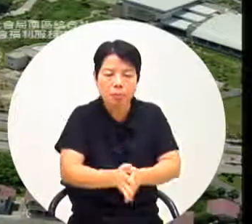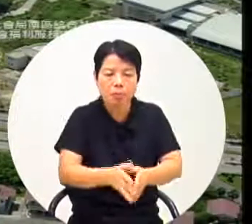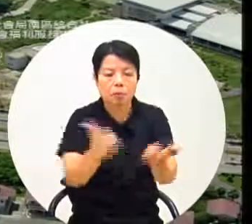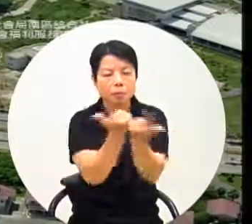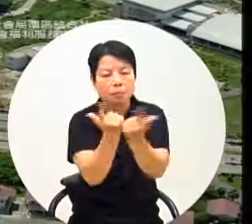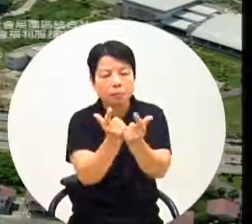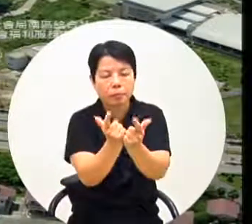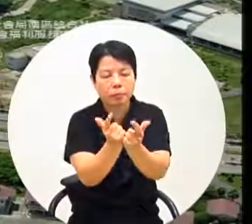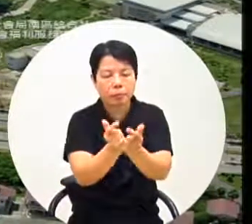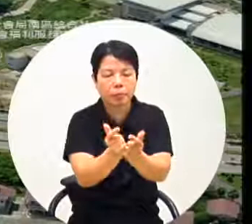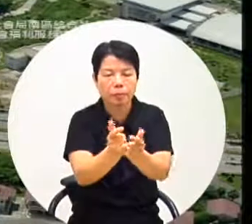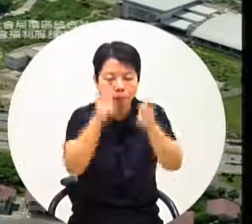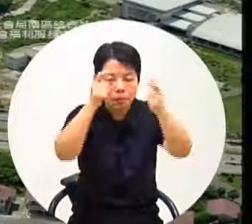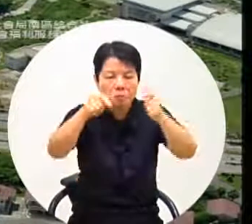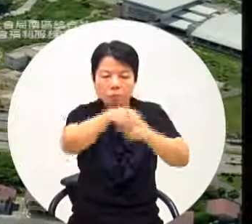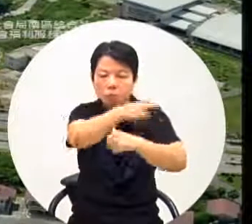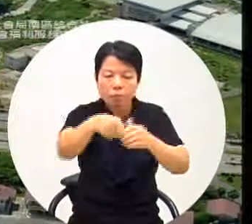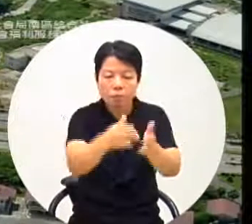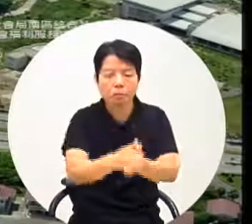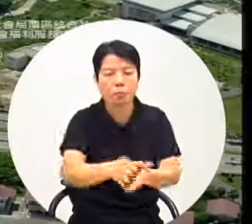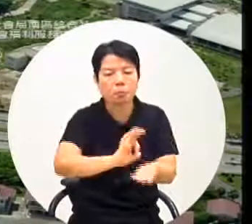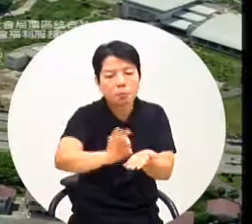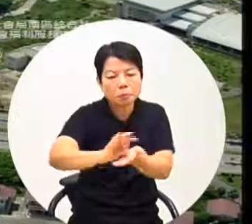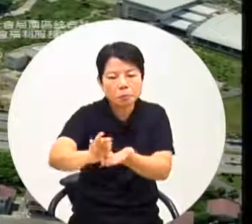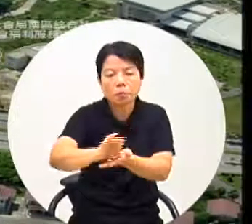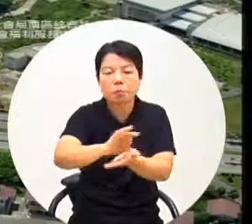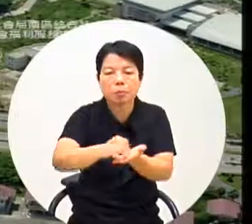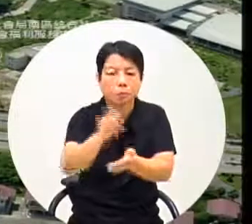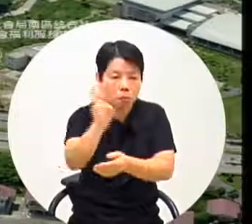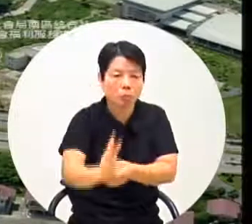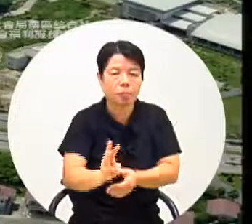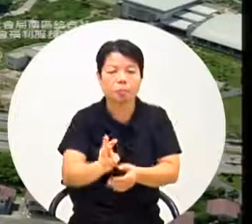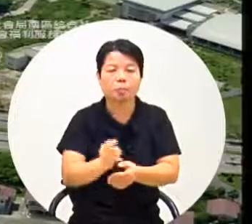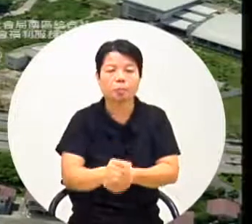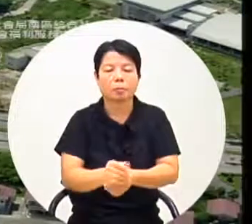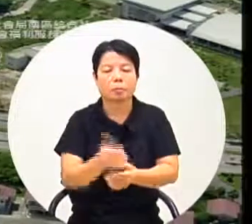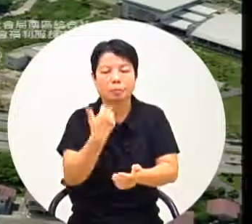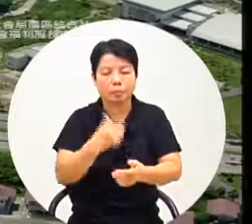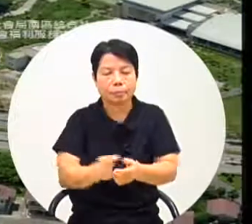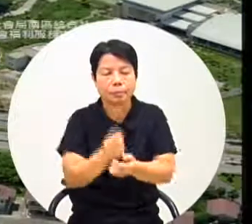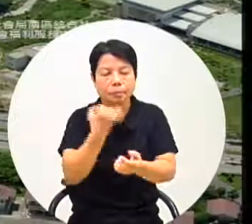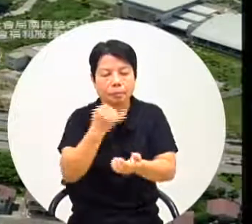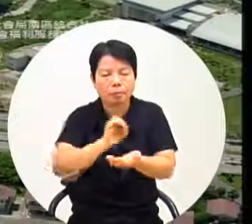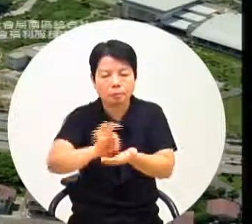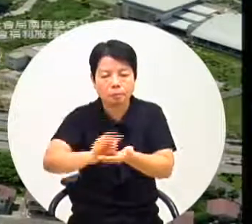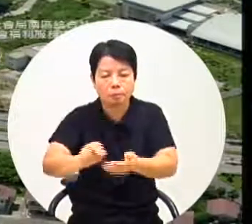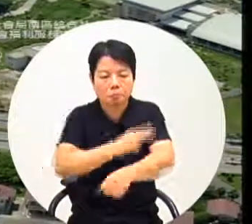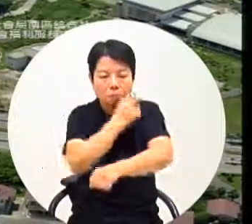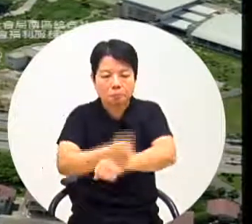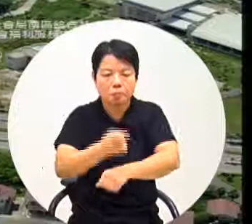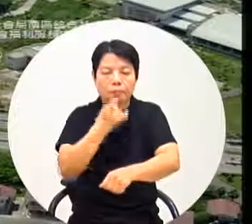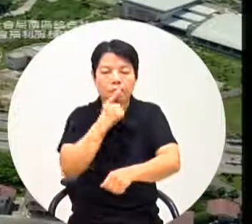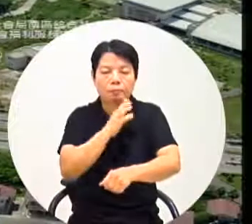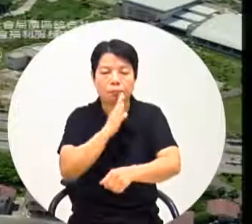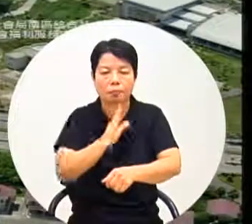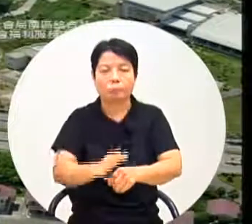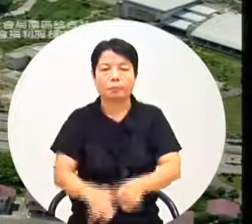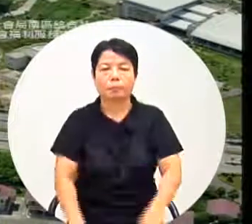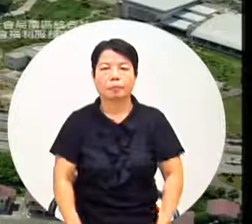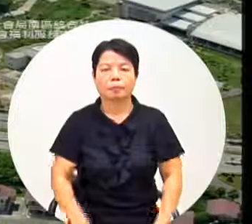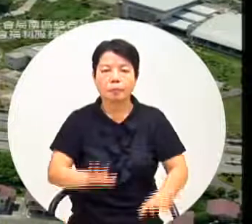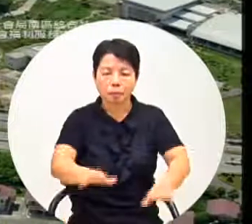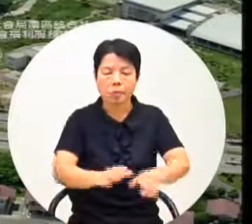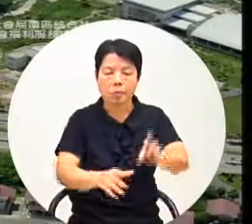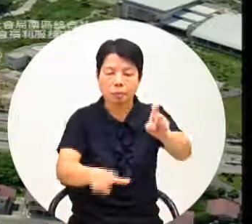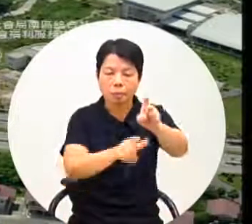求，以及保障民众用水的权益。那这个都委会已经在8月的审议完毕，那目前呢，在